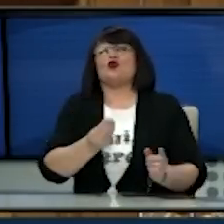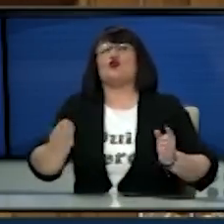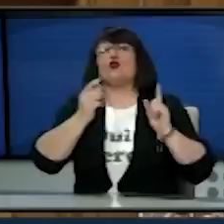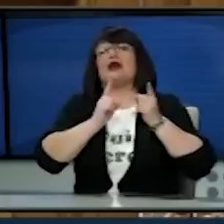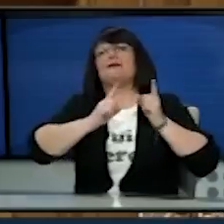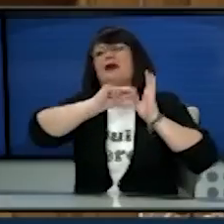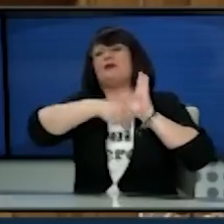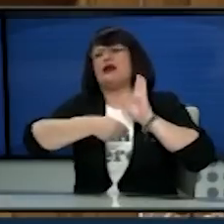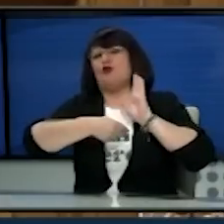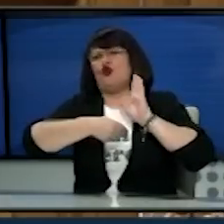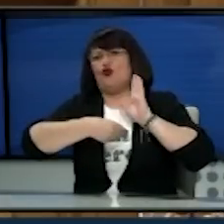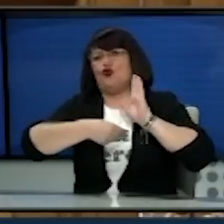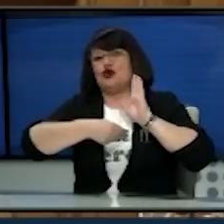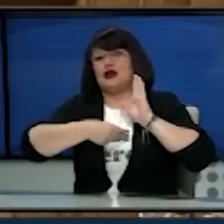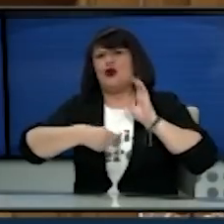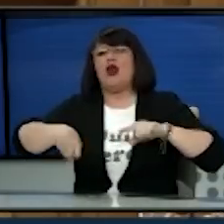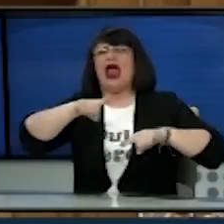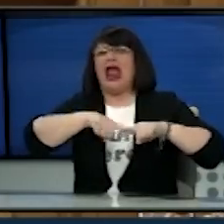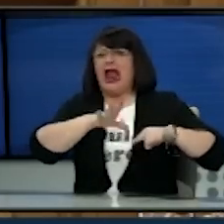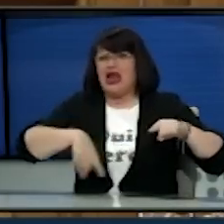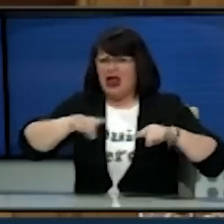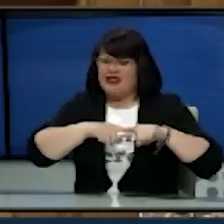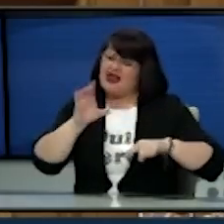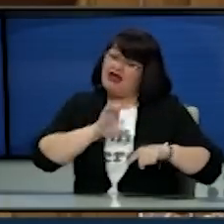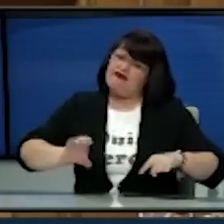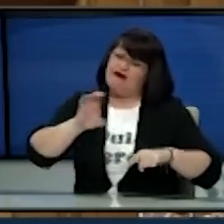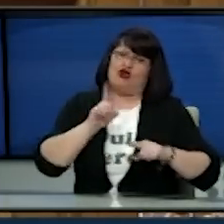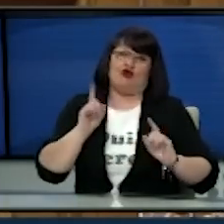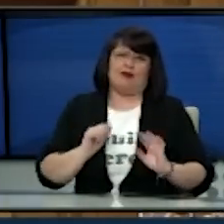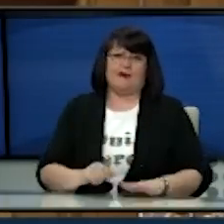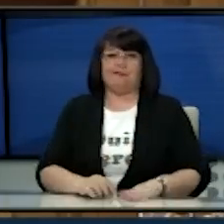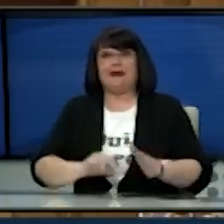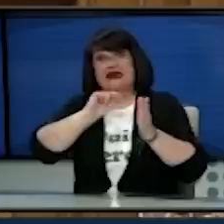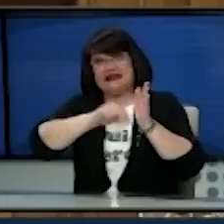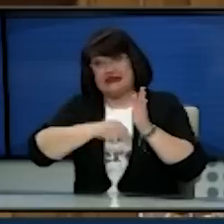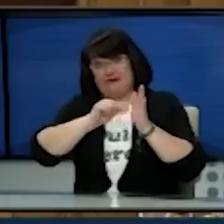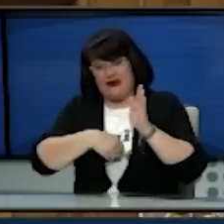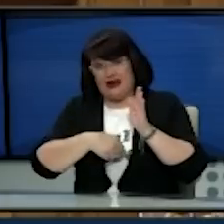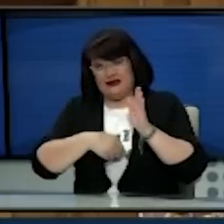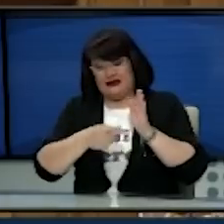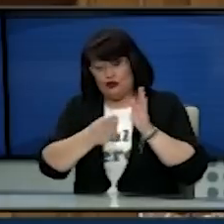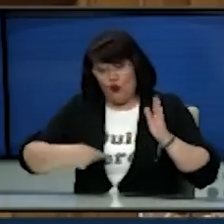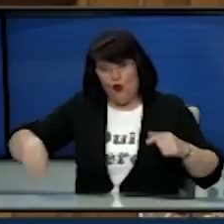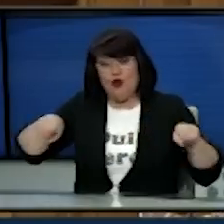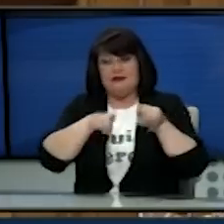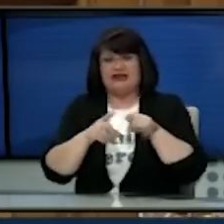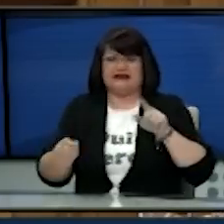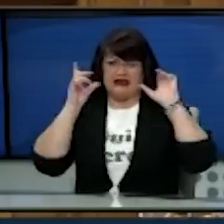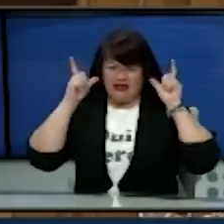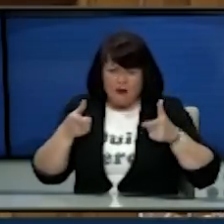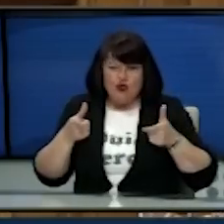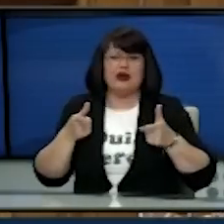λαών της Ευρώπης και της Ελλάδας μέσα σε αυτούς. Τις συμβάσεις του οποίου όλοι μαζί, Νέα